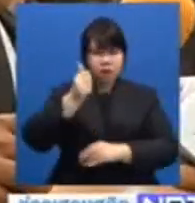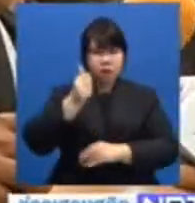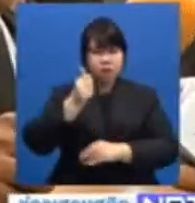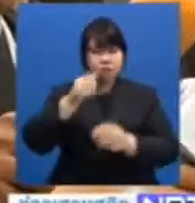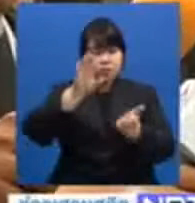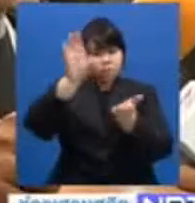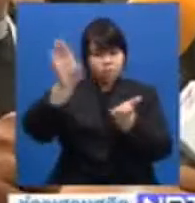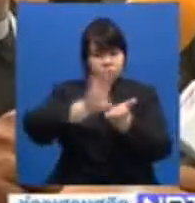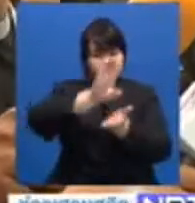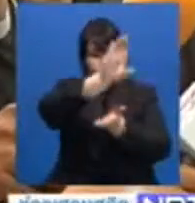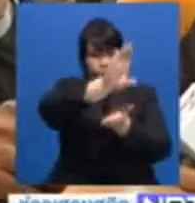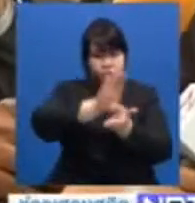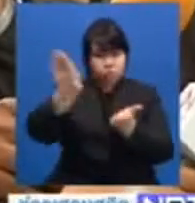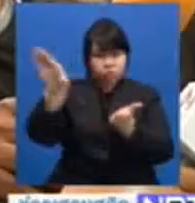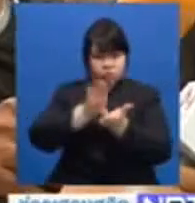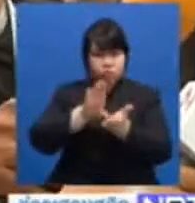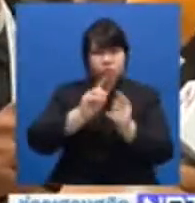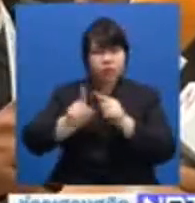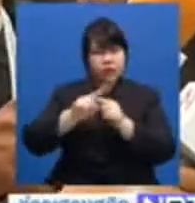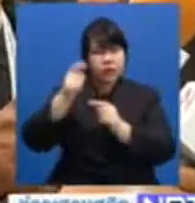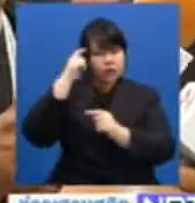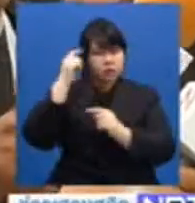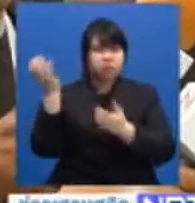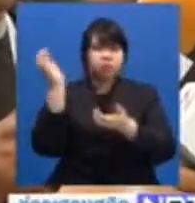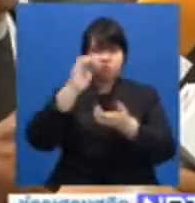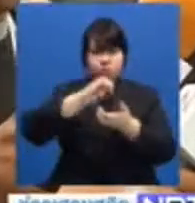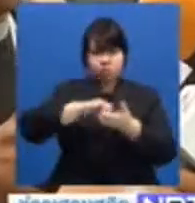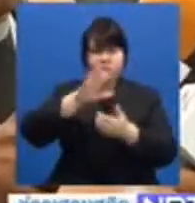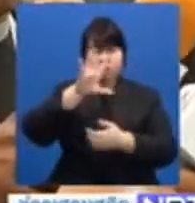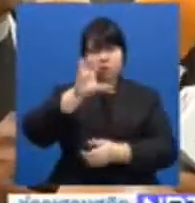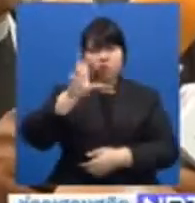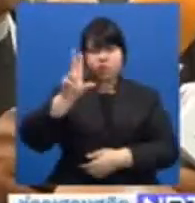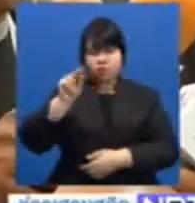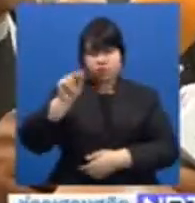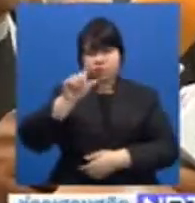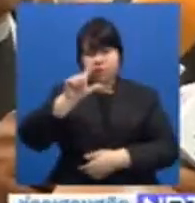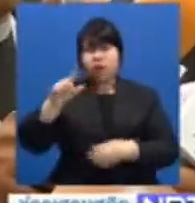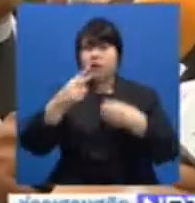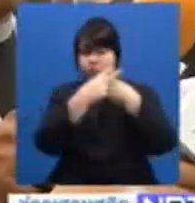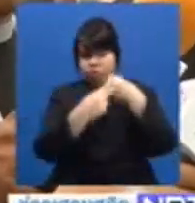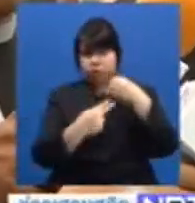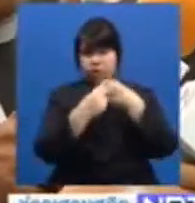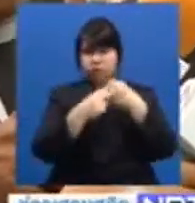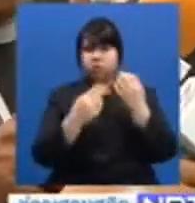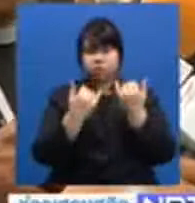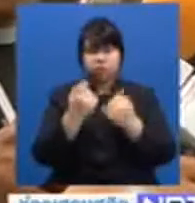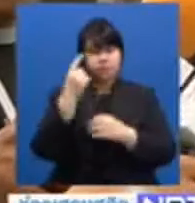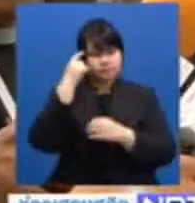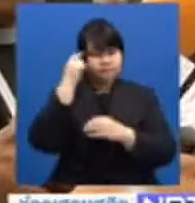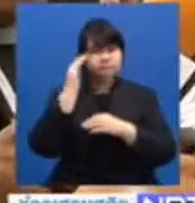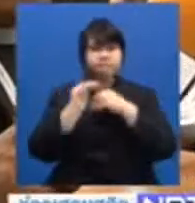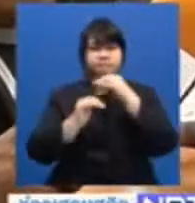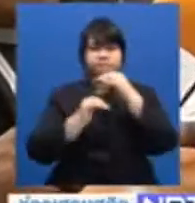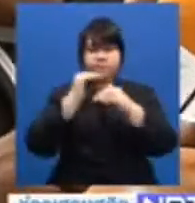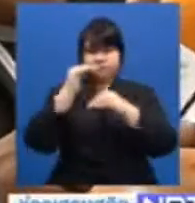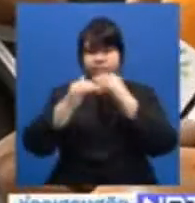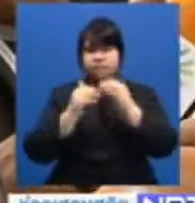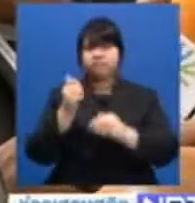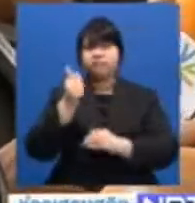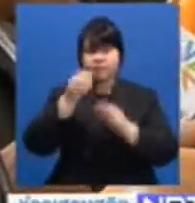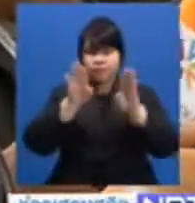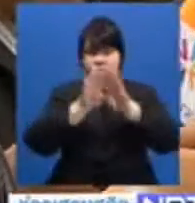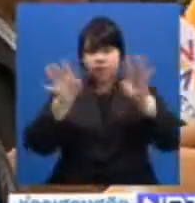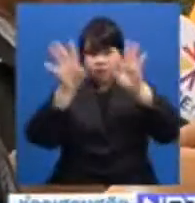นักลงทุนคาดว่าจะมีเม็ดเงินลงทุนราว 530ล้านเหรียญสหรัฐซึ่งจะเป็นก้าวสำคัญในการรองรับการ